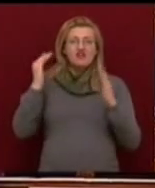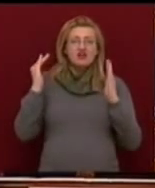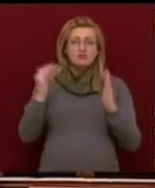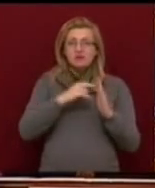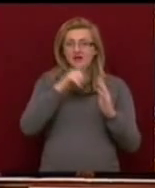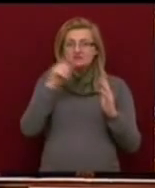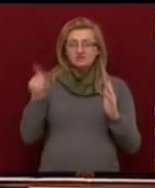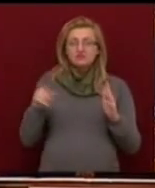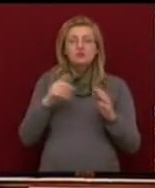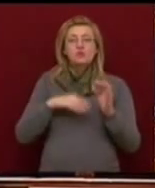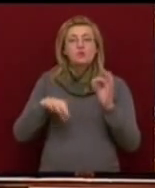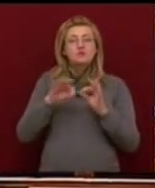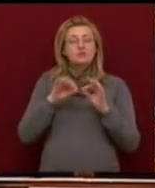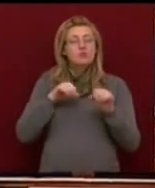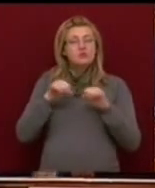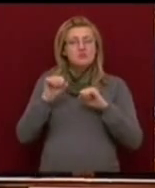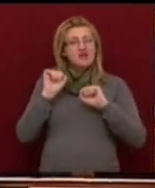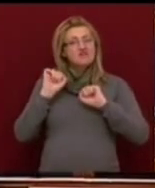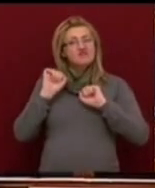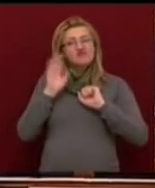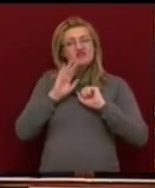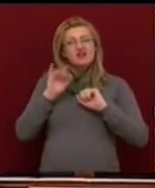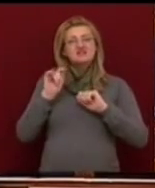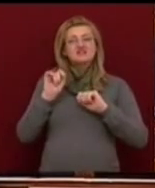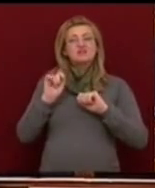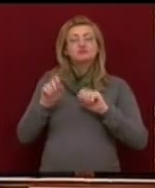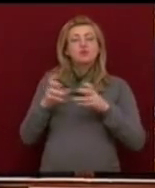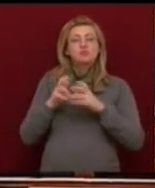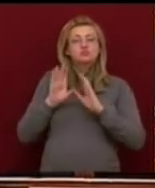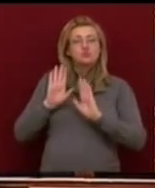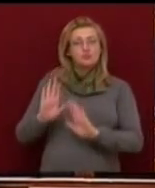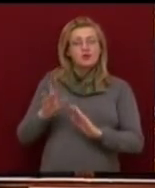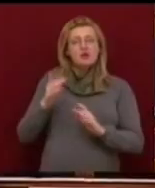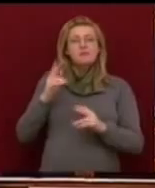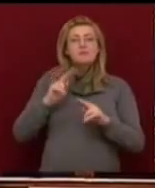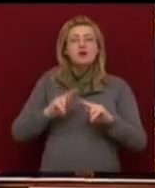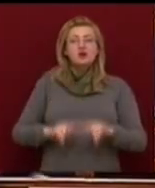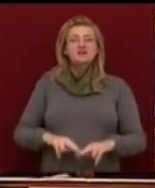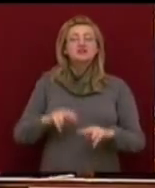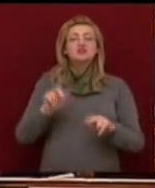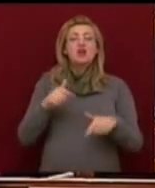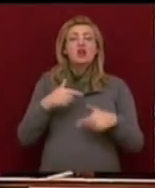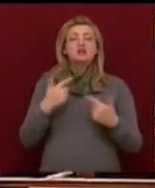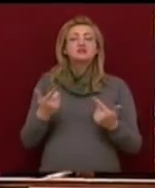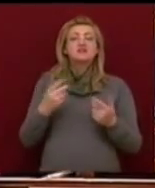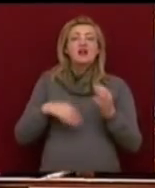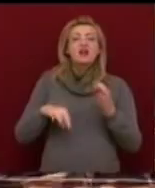teljes egészében bírja a Fidesz képviselőcsoportjának maradéktalan és teljes körű támogatását.